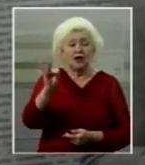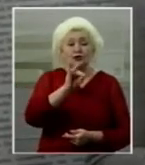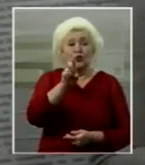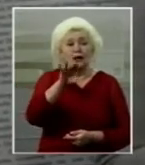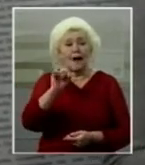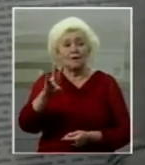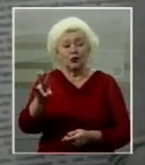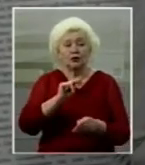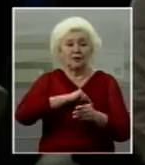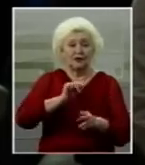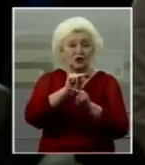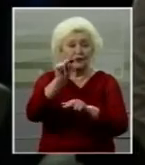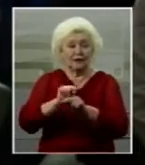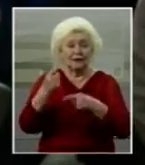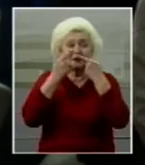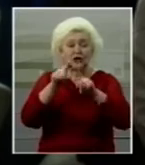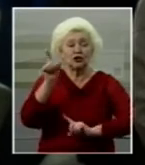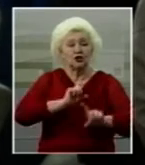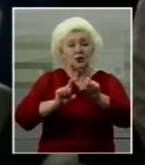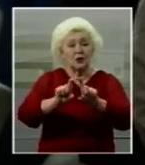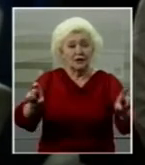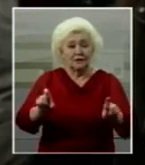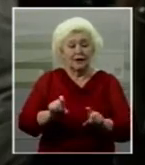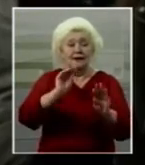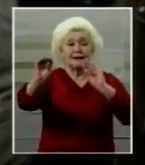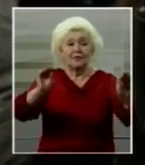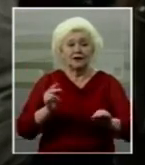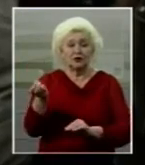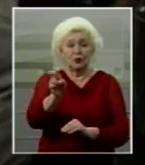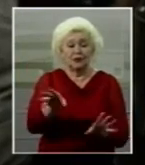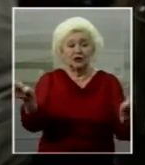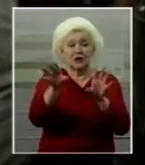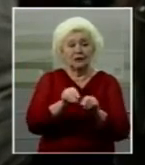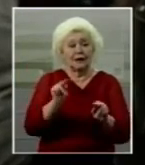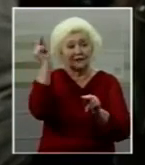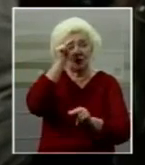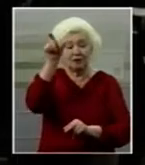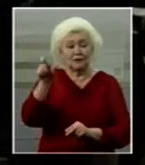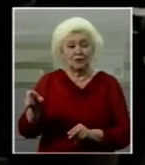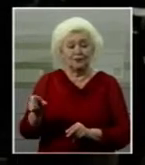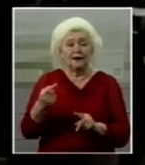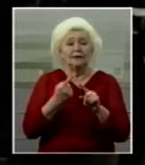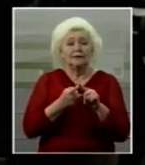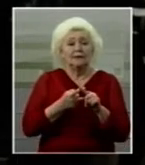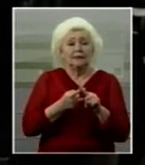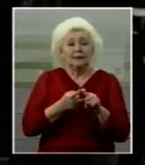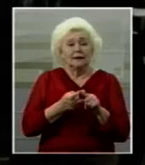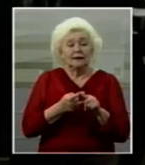Богдан працює викладачкою в технічному університеті. На виставку прийшла разом зі студентами.